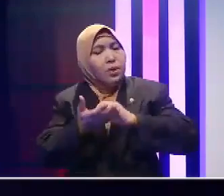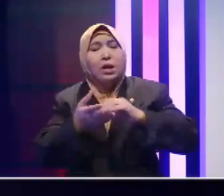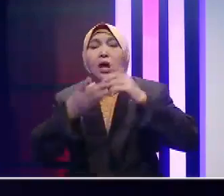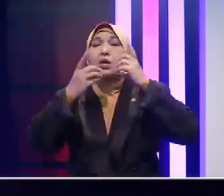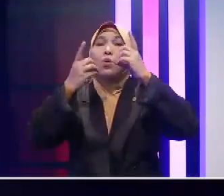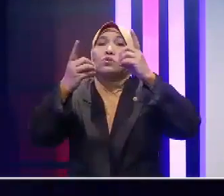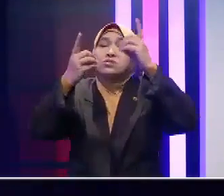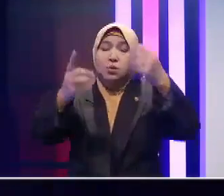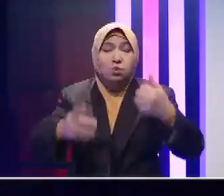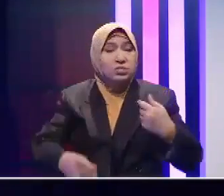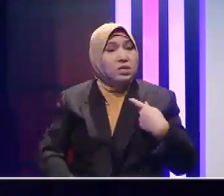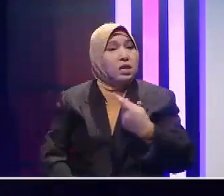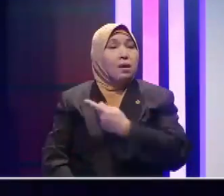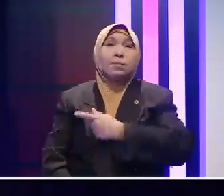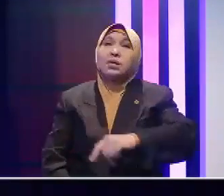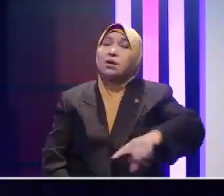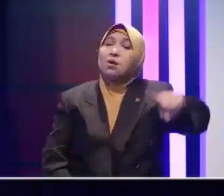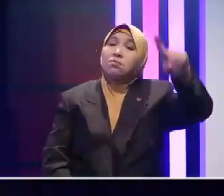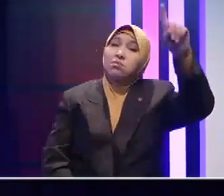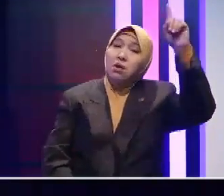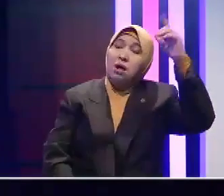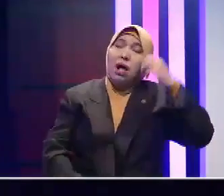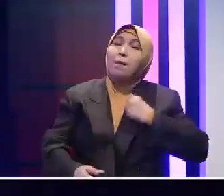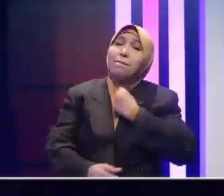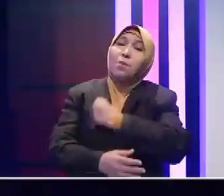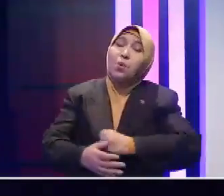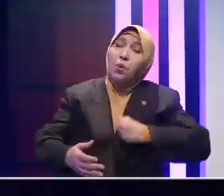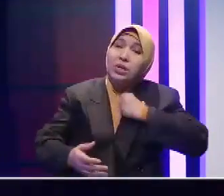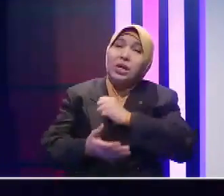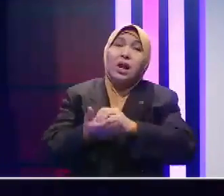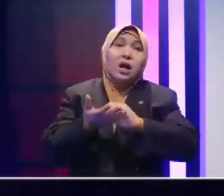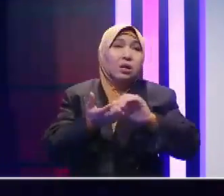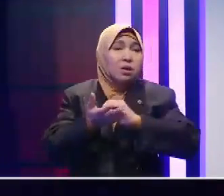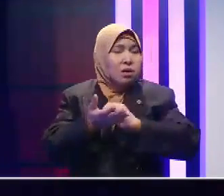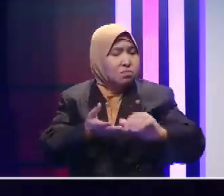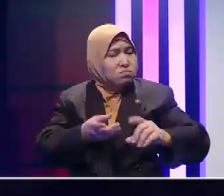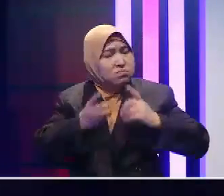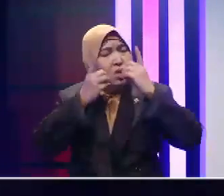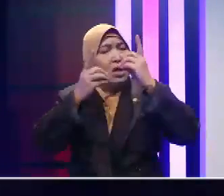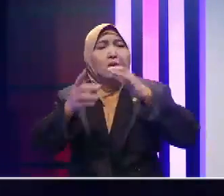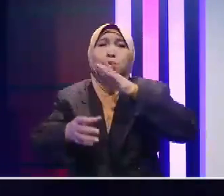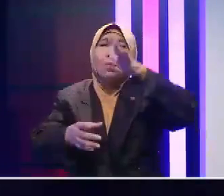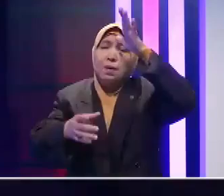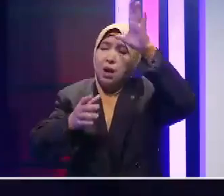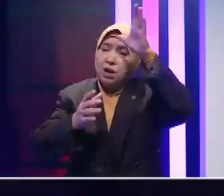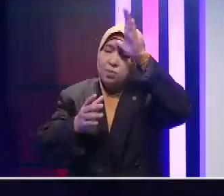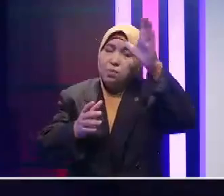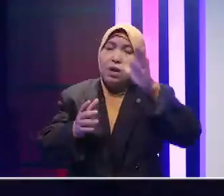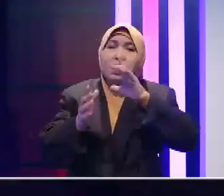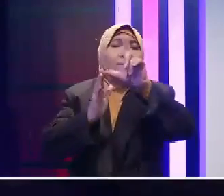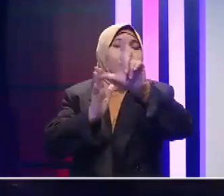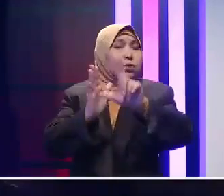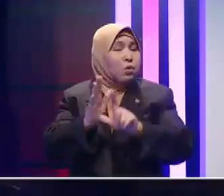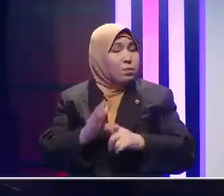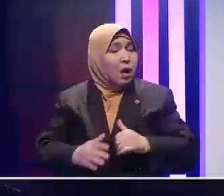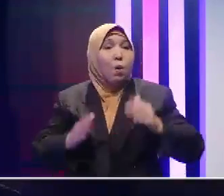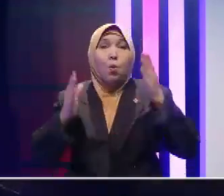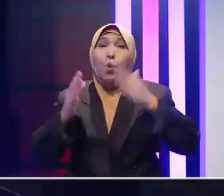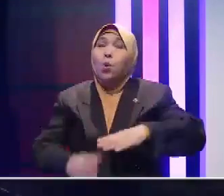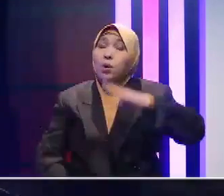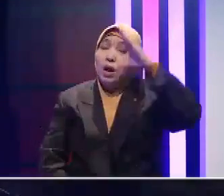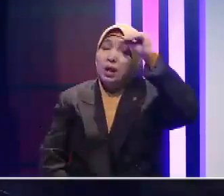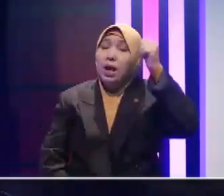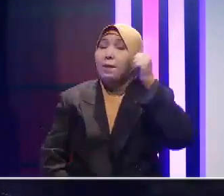dosa-dosa kami, Ya Allah. Ampunilah dosa ibu ayah kami, ibu ayah mertua kami, muslimin,